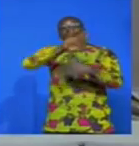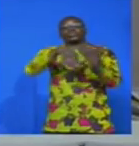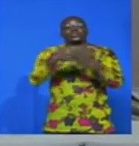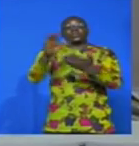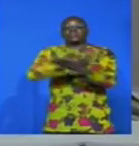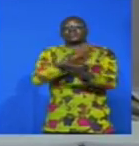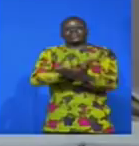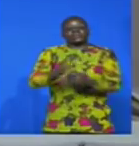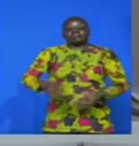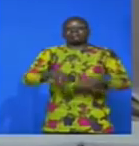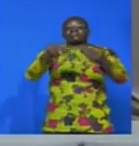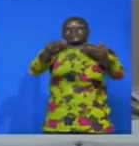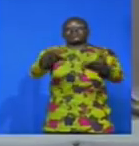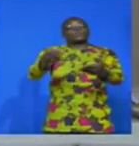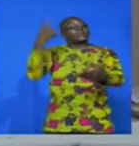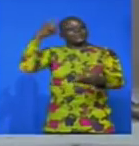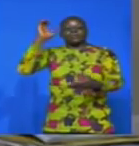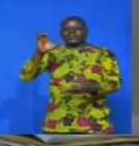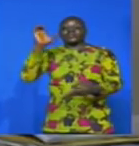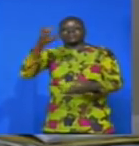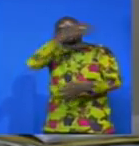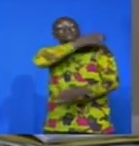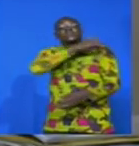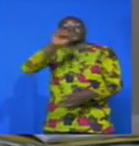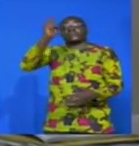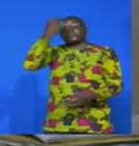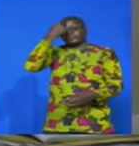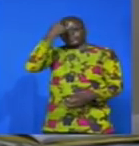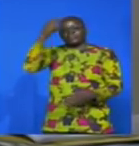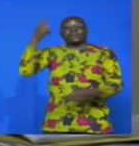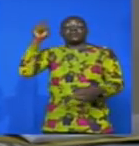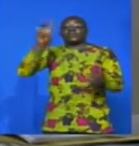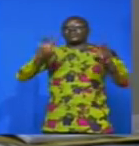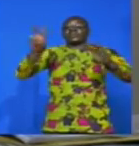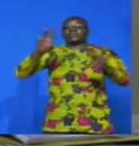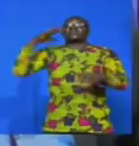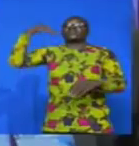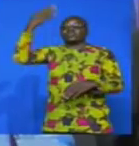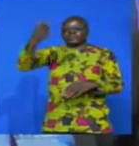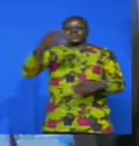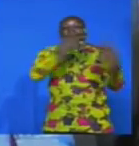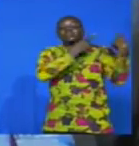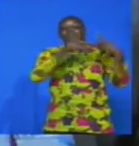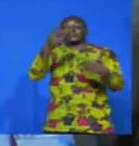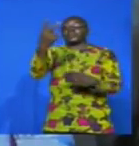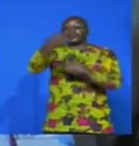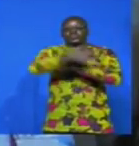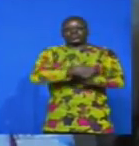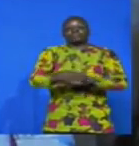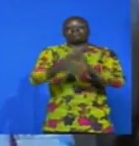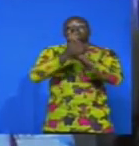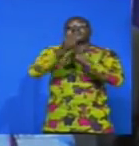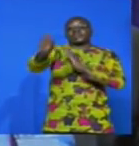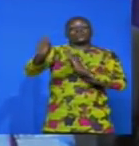seront soumis à la conférence des chefs d'État prévue vendredi prochain. Pendant deux jours, ces experts vont